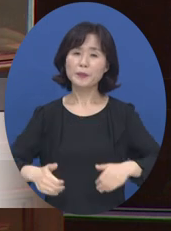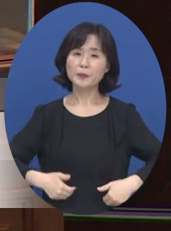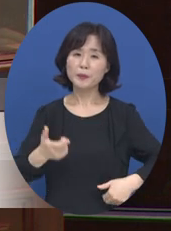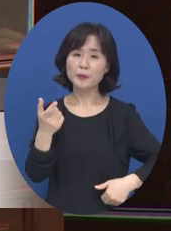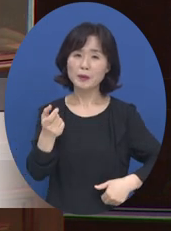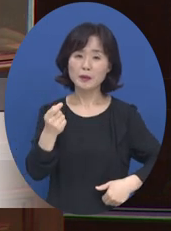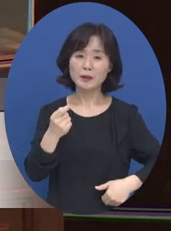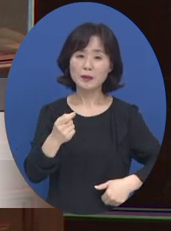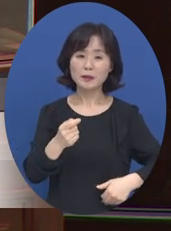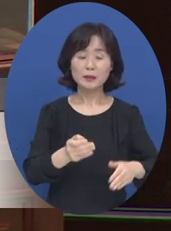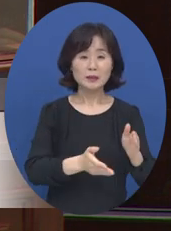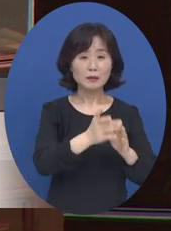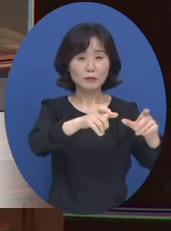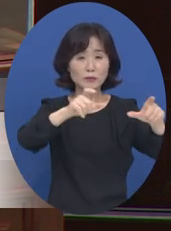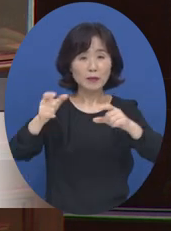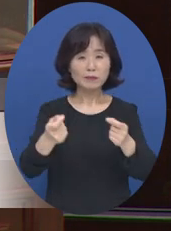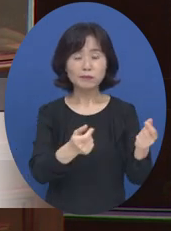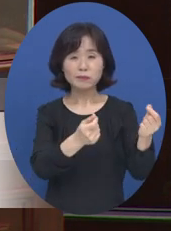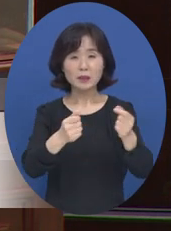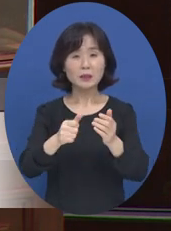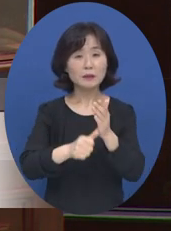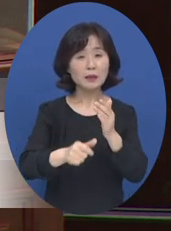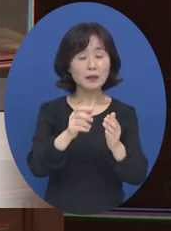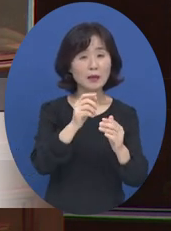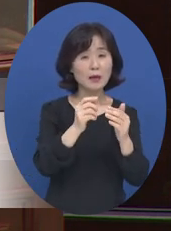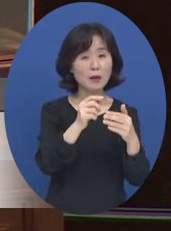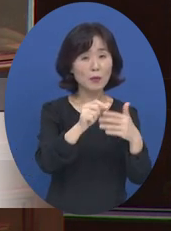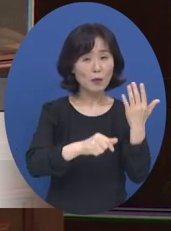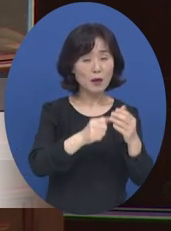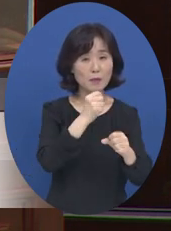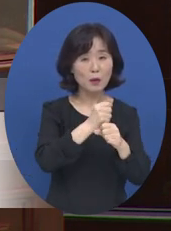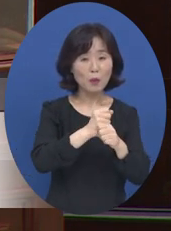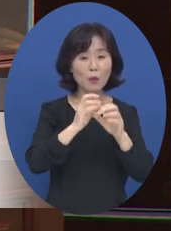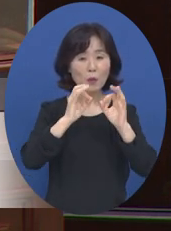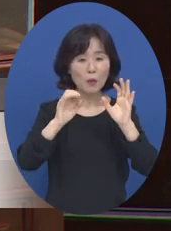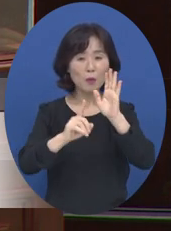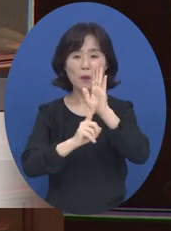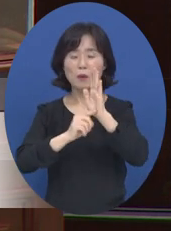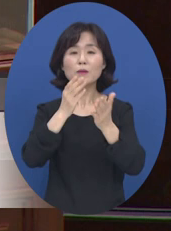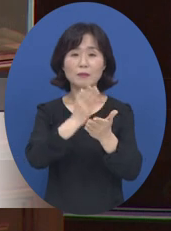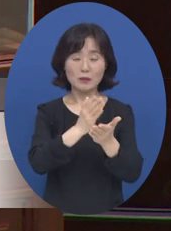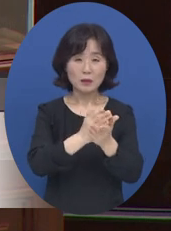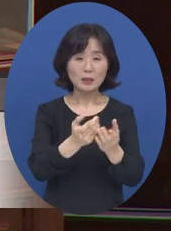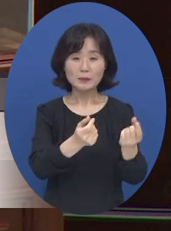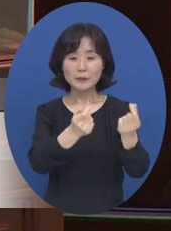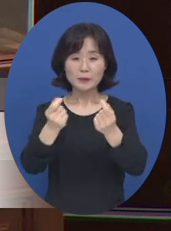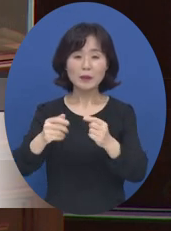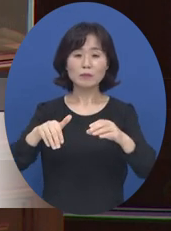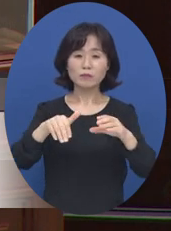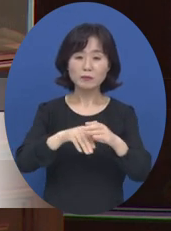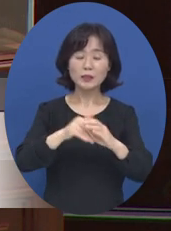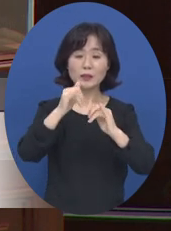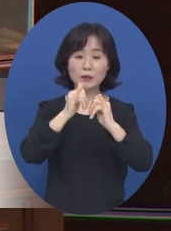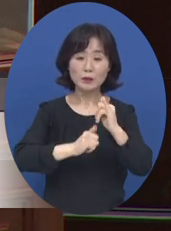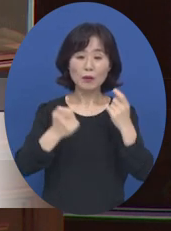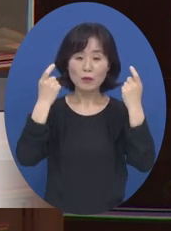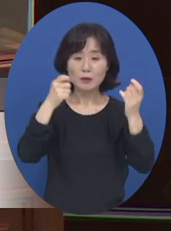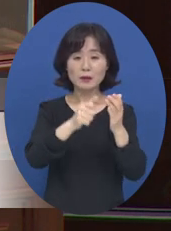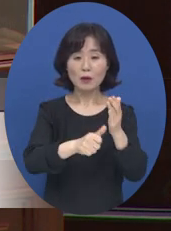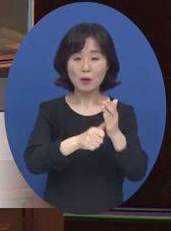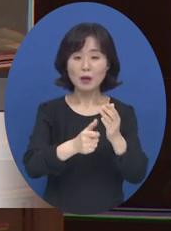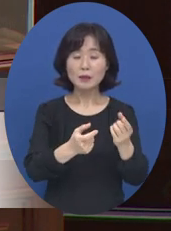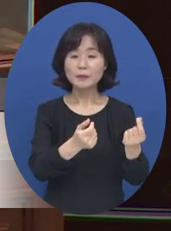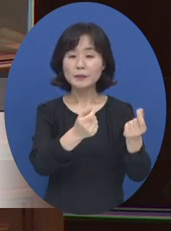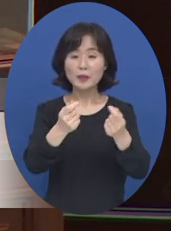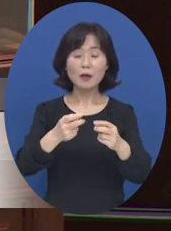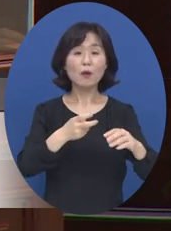시군별로 비슷한 상품을 각자 만들고 각자 홍보할 것이 아니라 유사 권역의 문화, 역사, 관광 자원과 같은